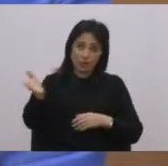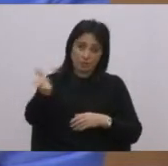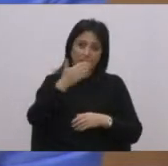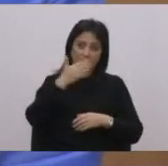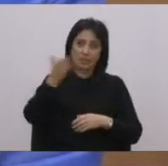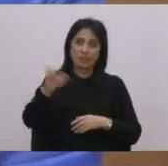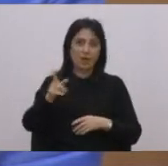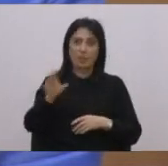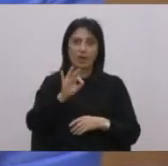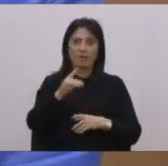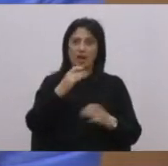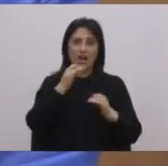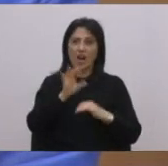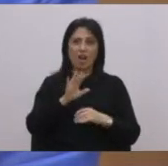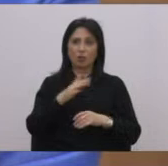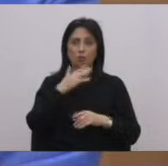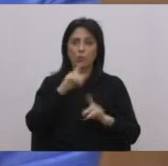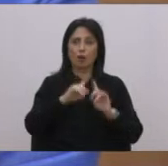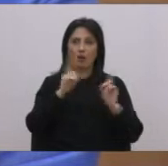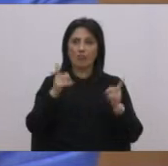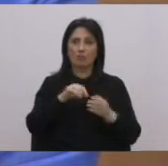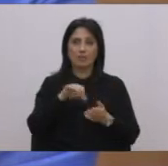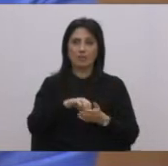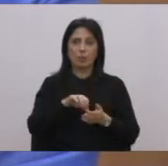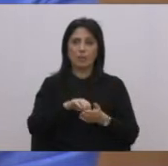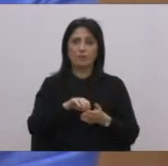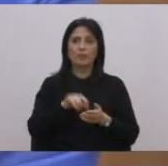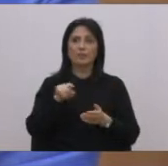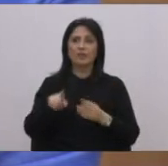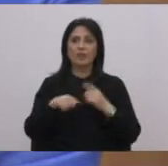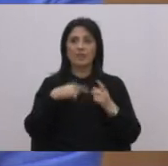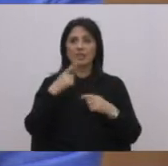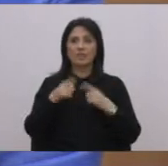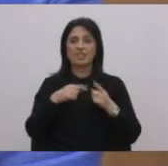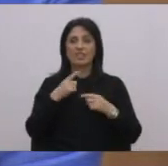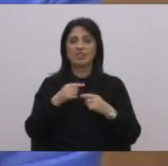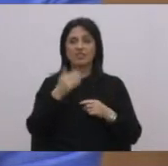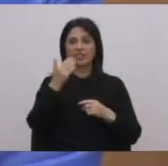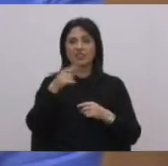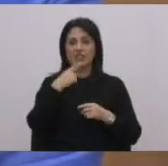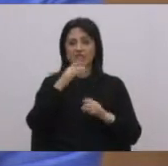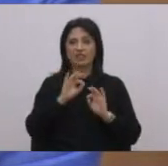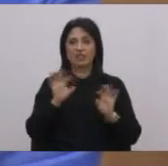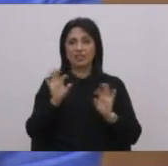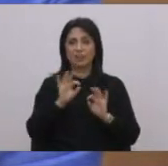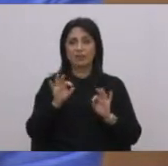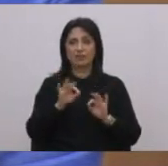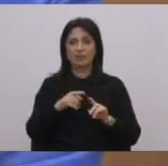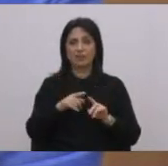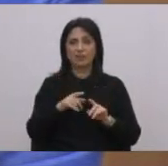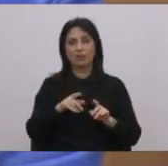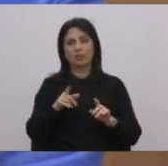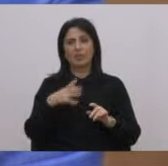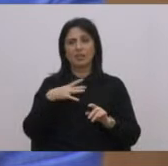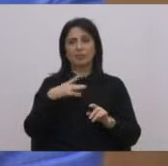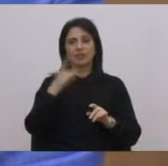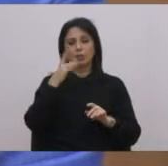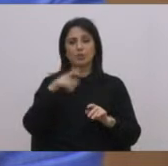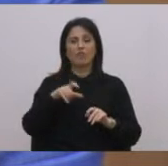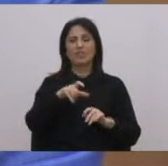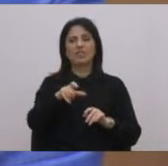mai ramaze, arge sau brebia, numărul lui Subisar Madgenele. Axa Ubaria, cu ei axe netro, cacuri axe netro, este pilis Rustavel